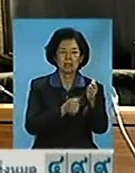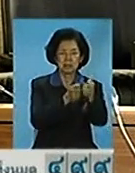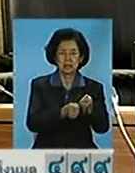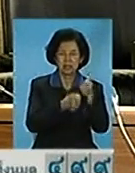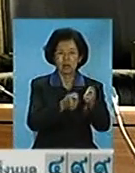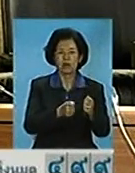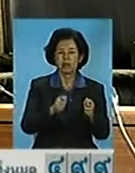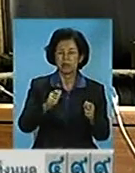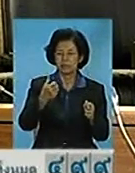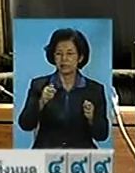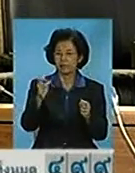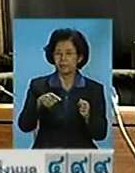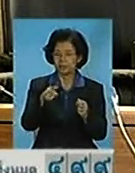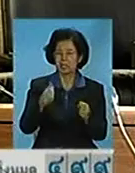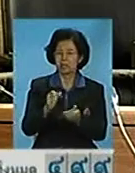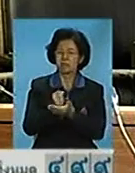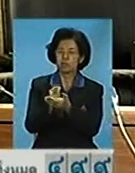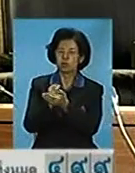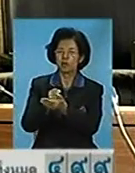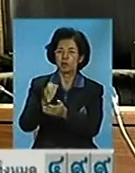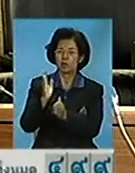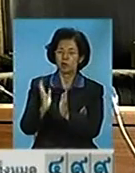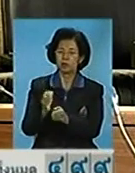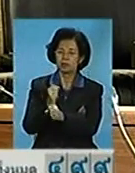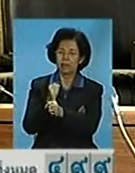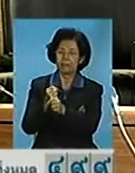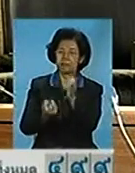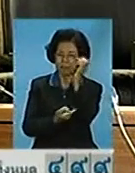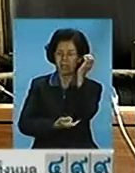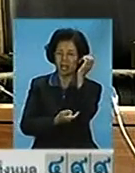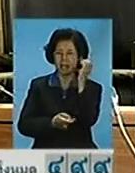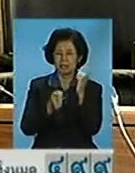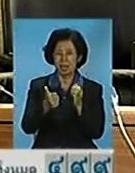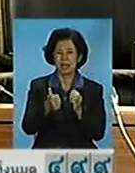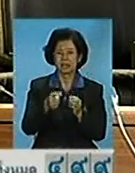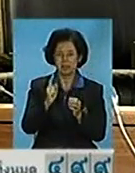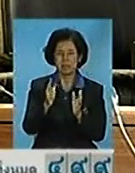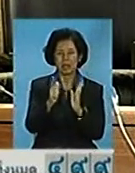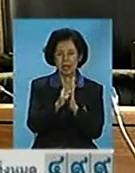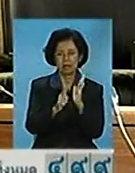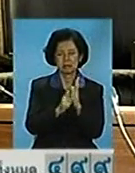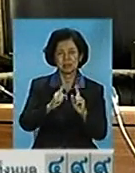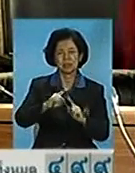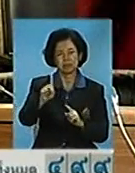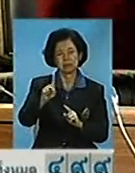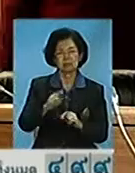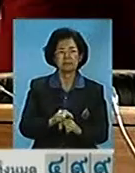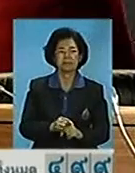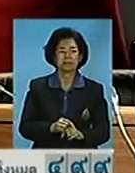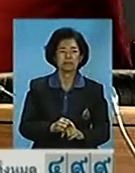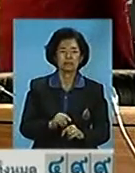ยางได้สำหรับผู้ประกอบการรายย่อยอันนั้นน่าจะเป็นหลักการที่1เพราะมันไม่ควรจะเอา